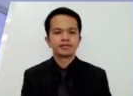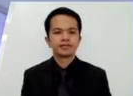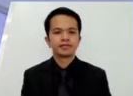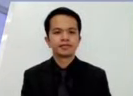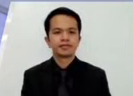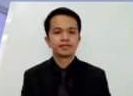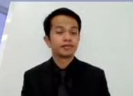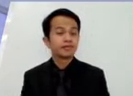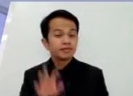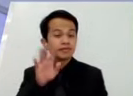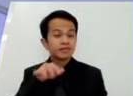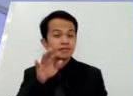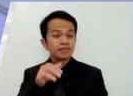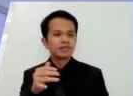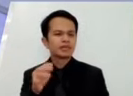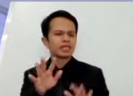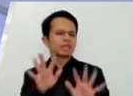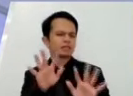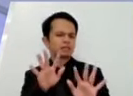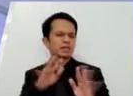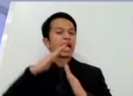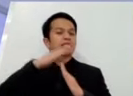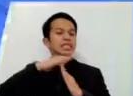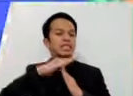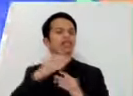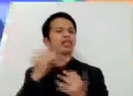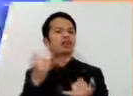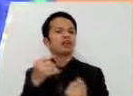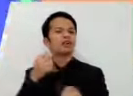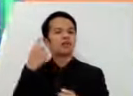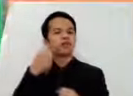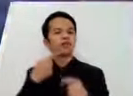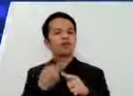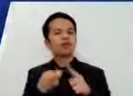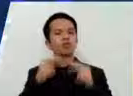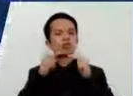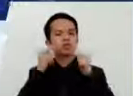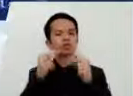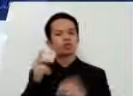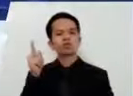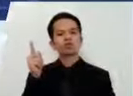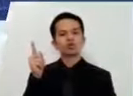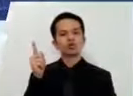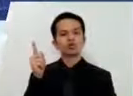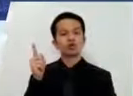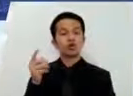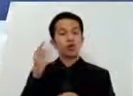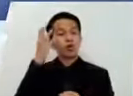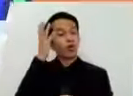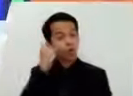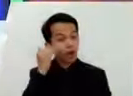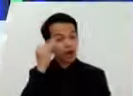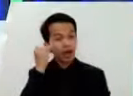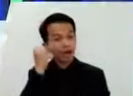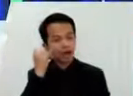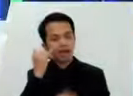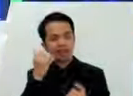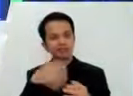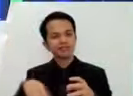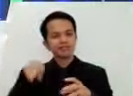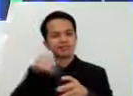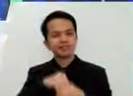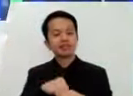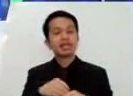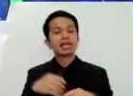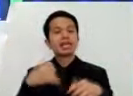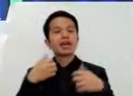Nakapuso, time out muna ang ilan po sa aming tagapagbalita ng GMA Integrated News. Kasi naman, nakisaya sa latest episode ng Family